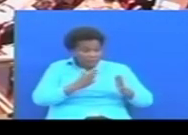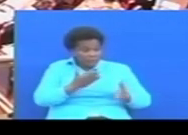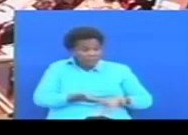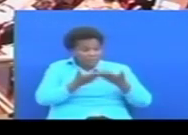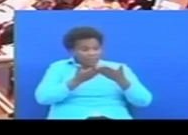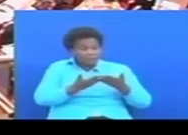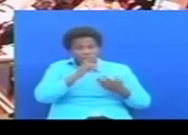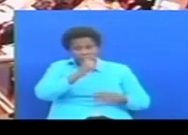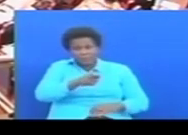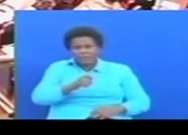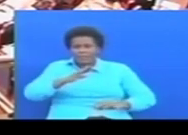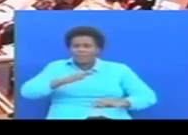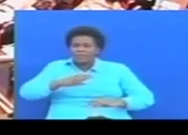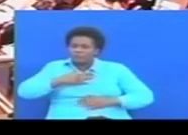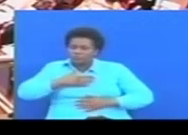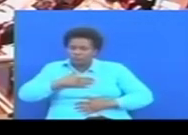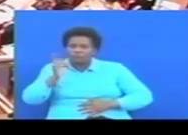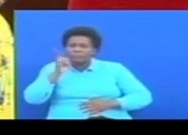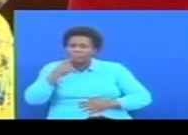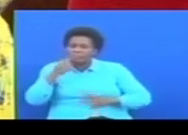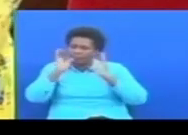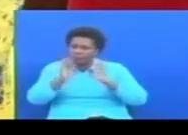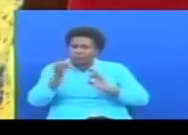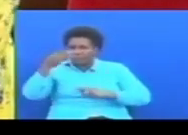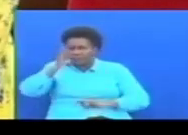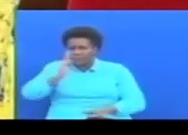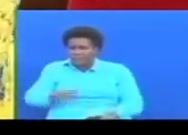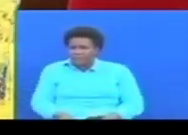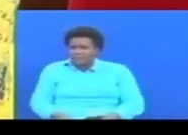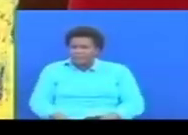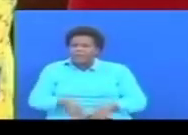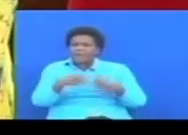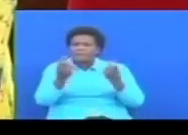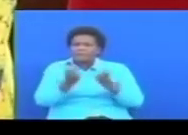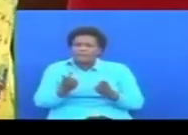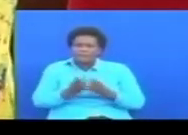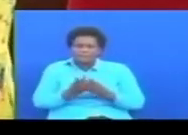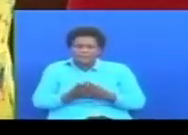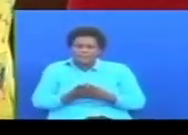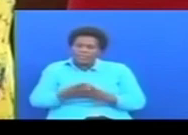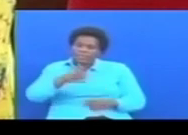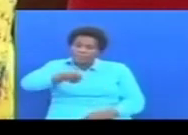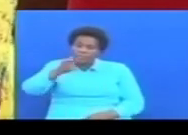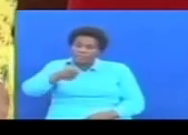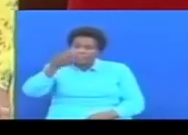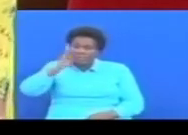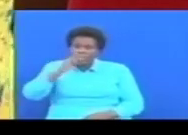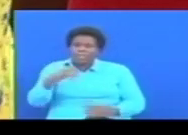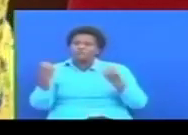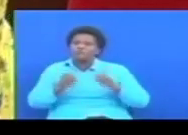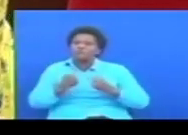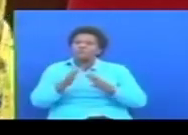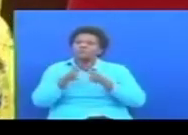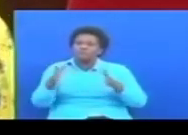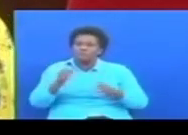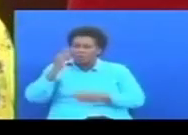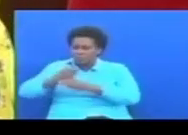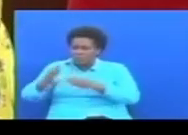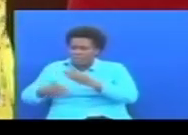Nashukuru sana kwa majibu mazuri ya serikali na napongeza juhudi kubwa za serikali kwa kujenga kituo